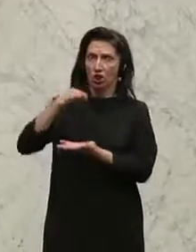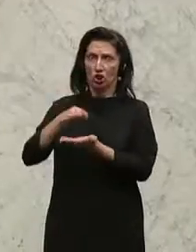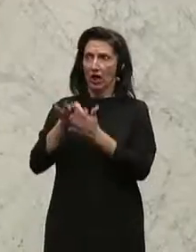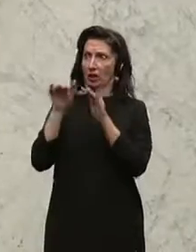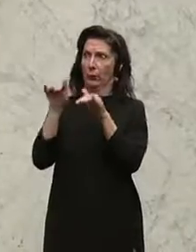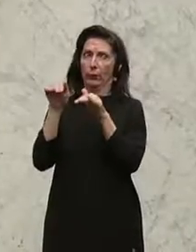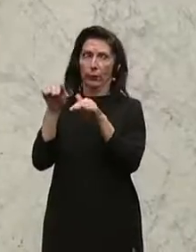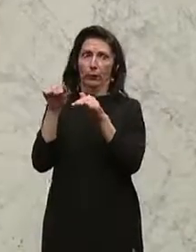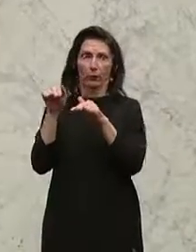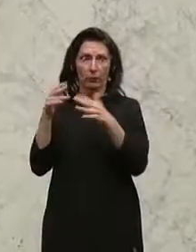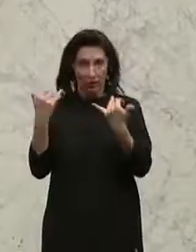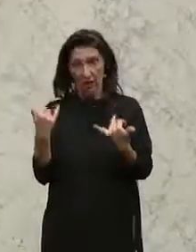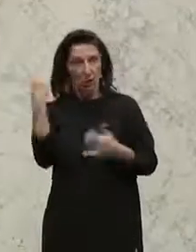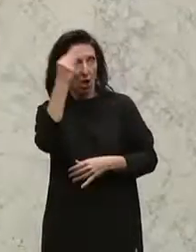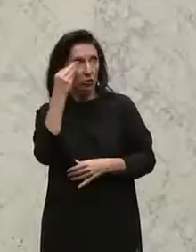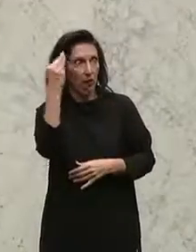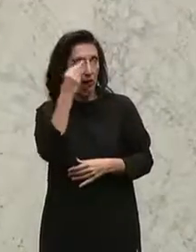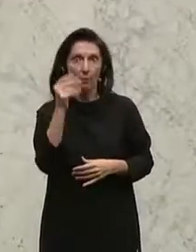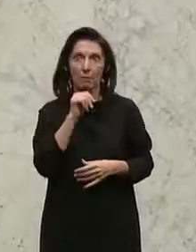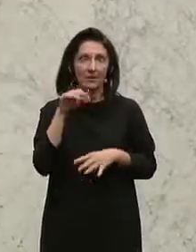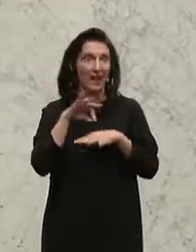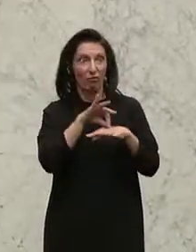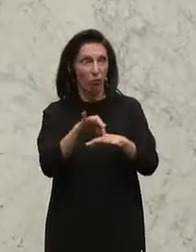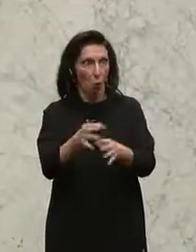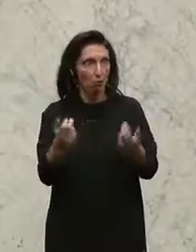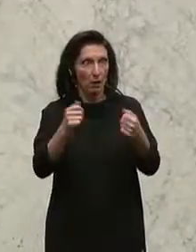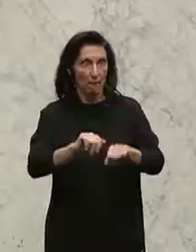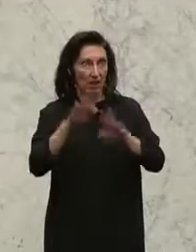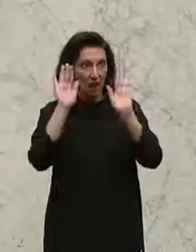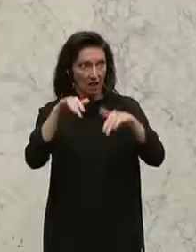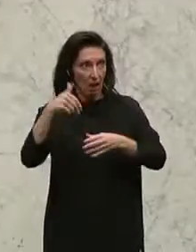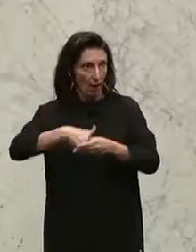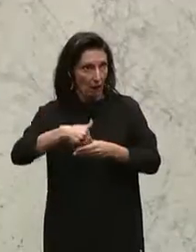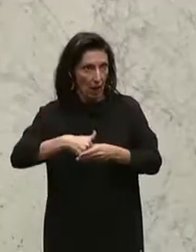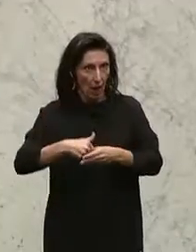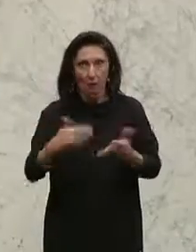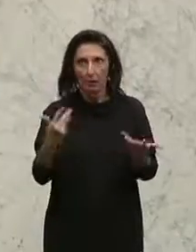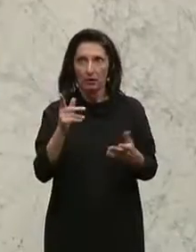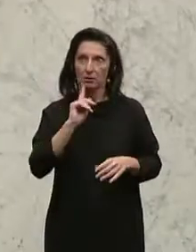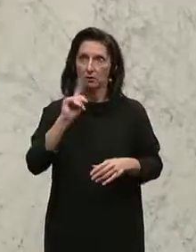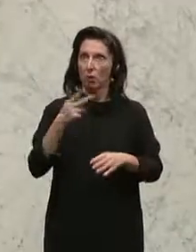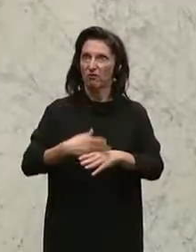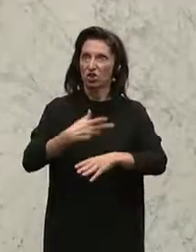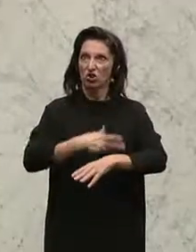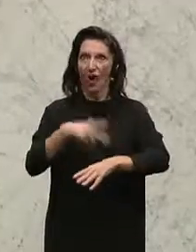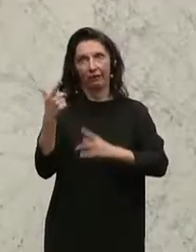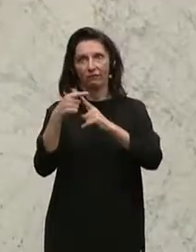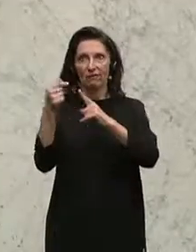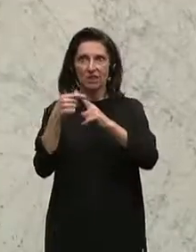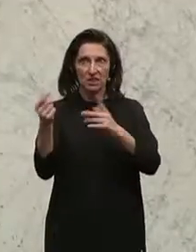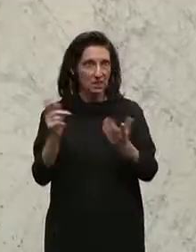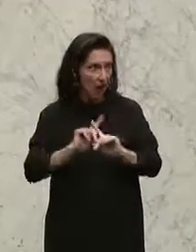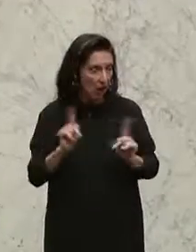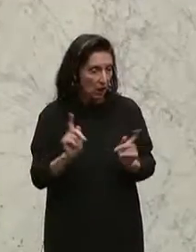die Saudi-Arabier sind. Aber die Saudi-Arabier sind ja keine Führungsmacht in der islamischen Welt. Das ist eine Karikatur eines Staates fast. Es gibt ja keinen